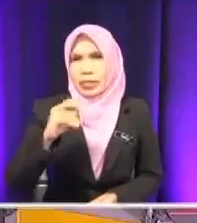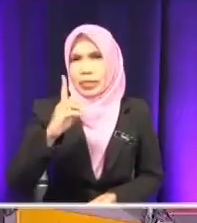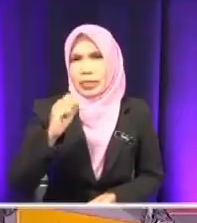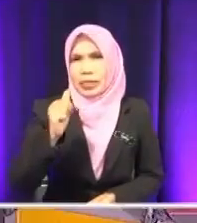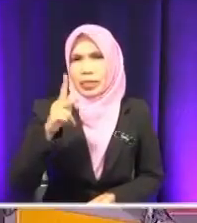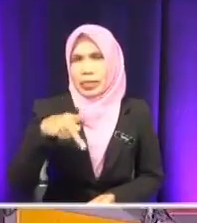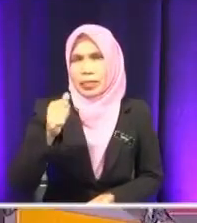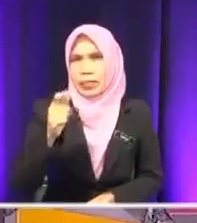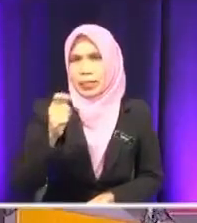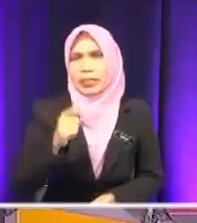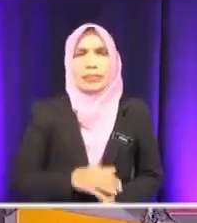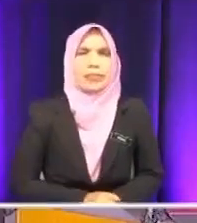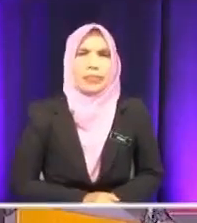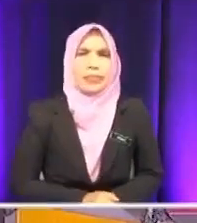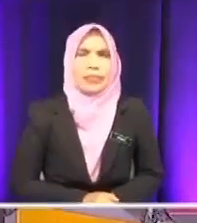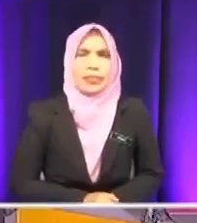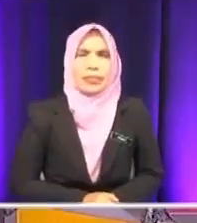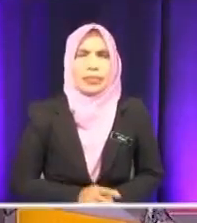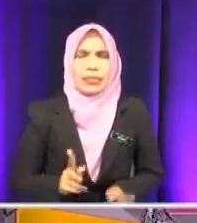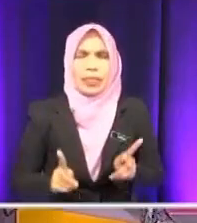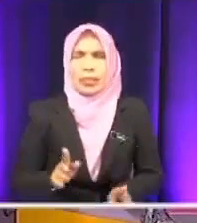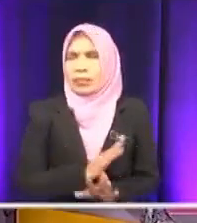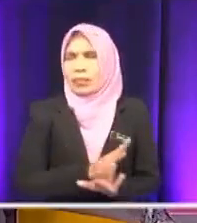Tapi kalau tak banyak membaca